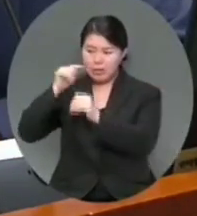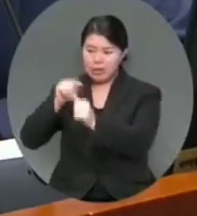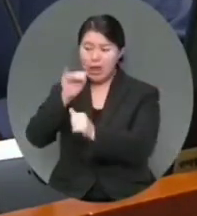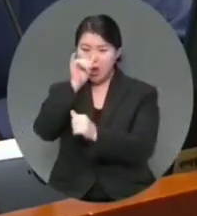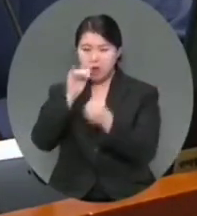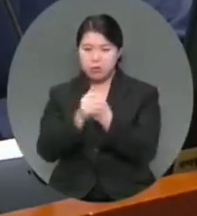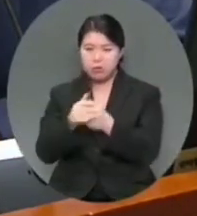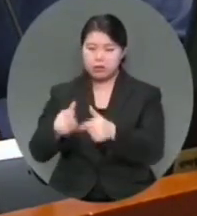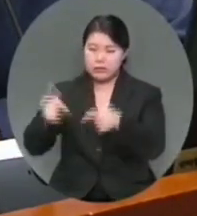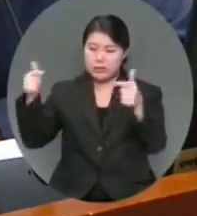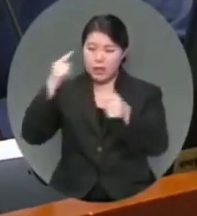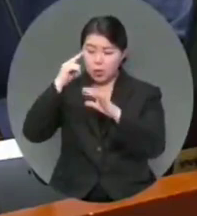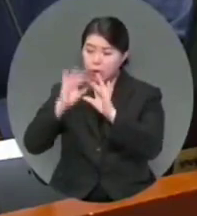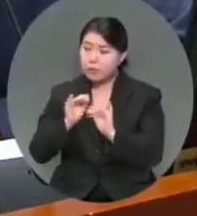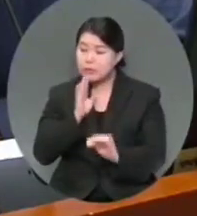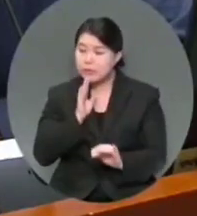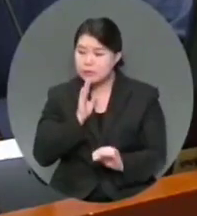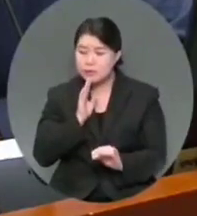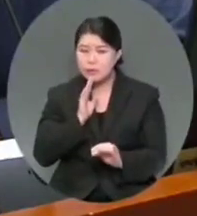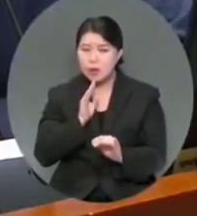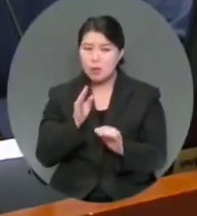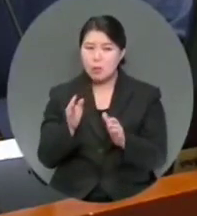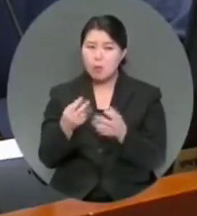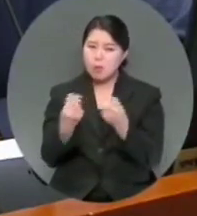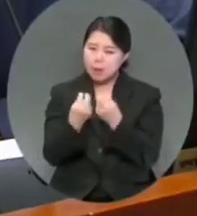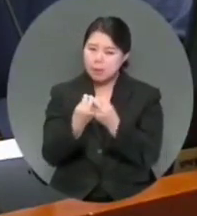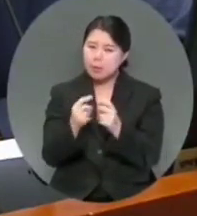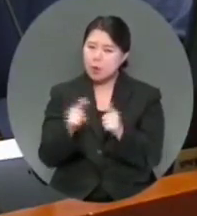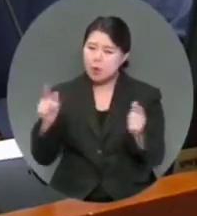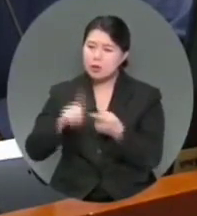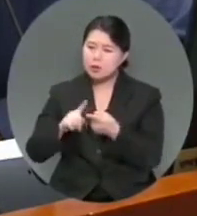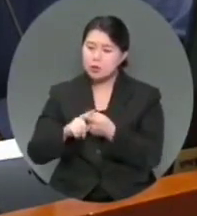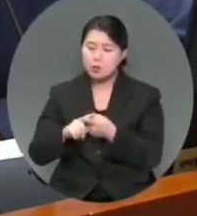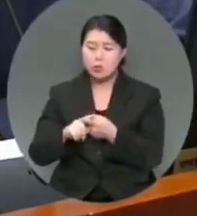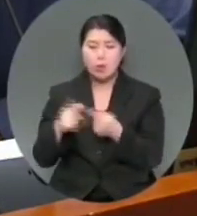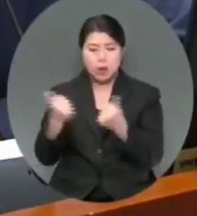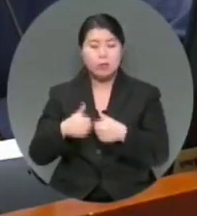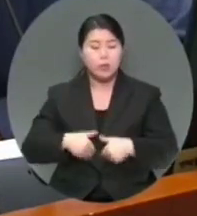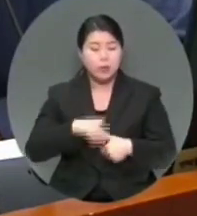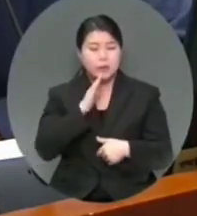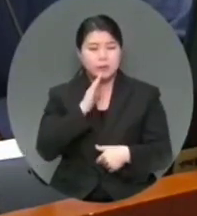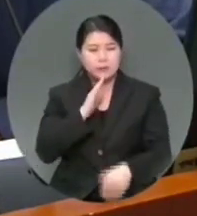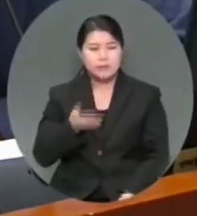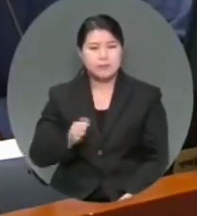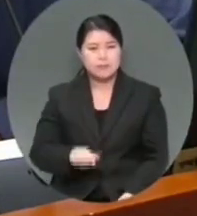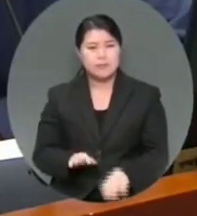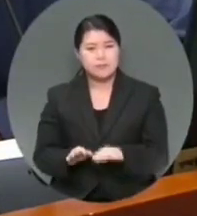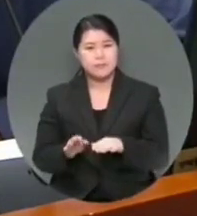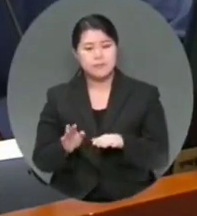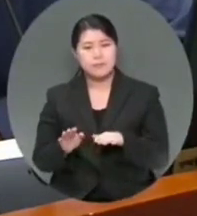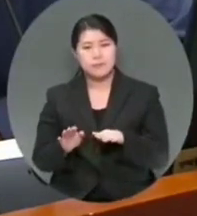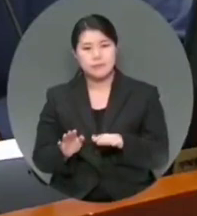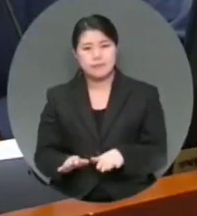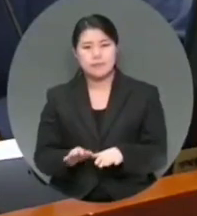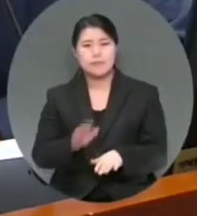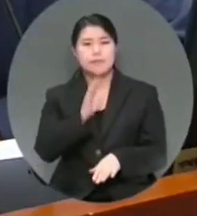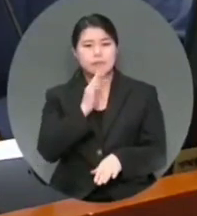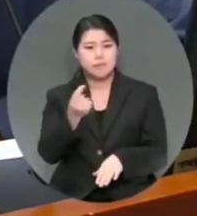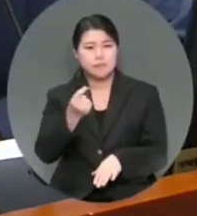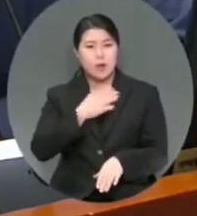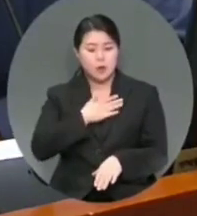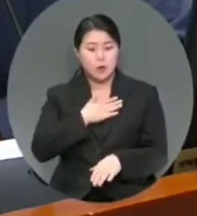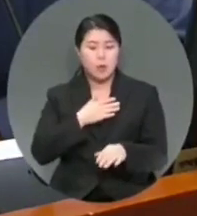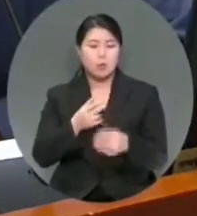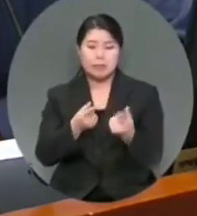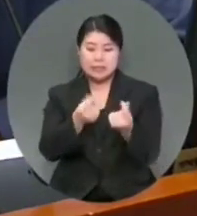동의를 하시겠네요? 뭐 규모나 이런 방식이나 이런 것들은 뭐 논의가 필요하겠지만 네, 방향성에 관해서는 말씀이 계셨고 저도 오늘 비슷한 취지의